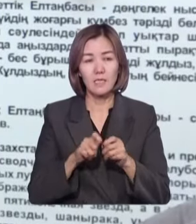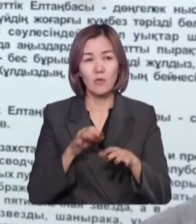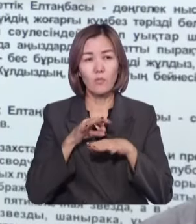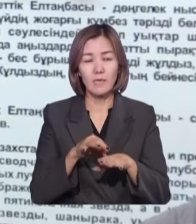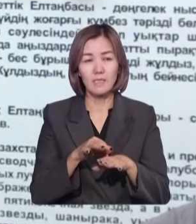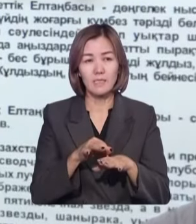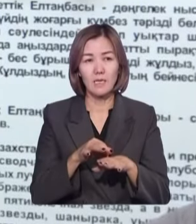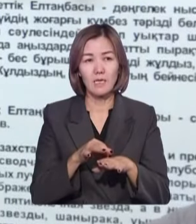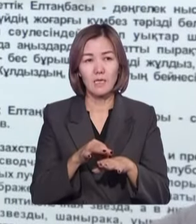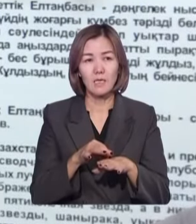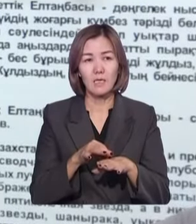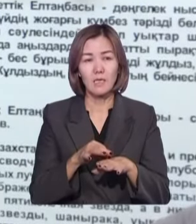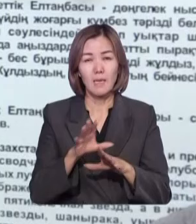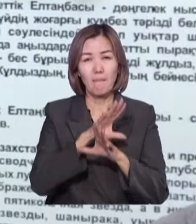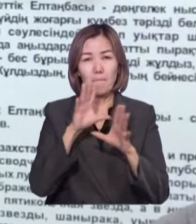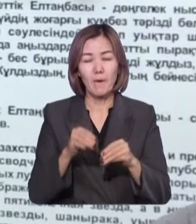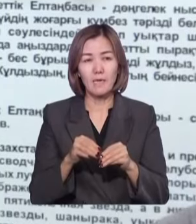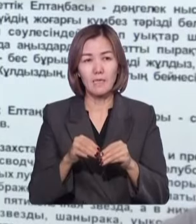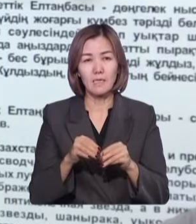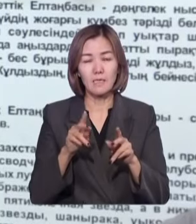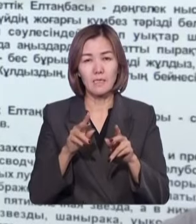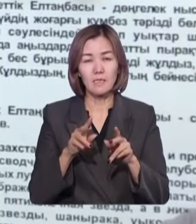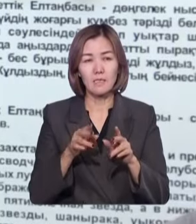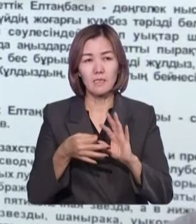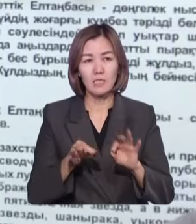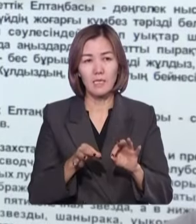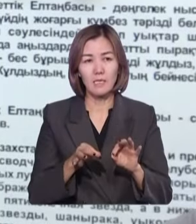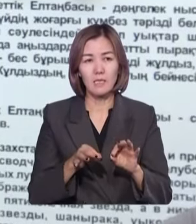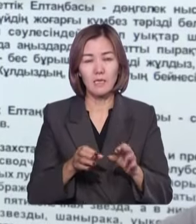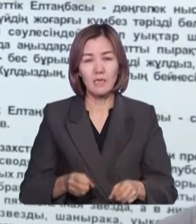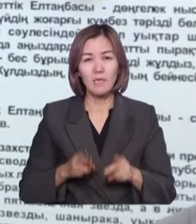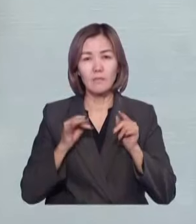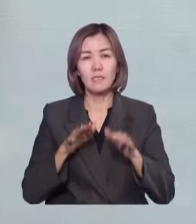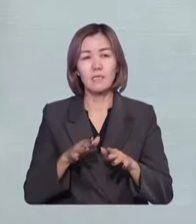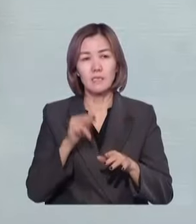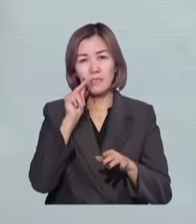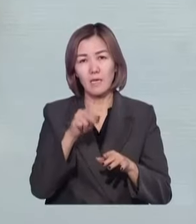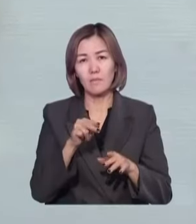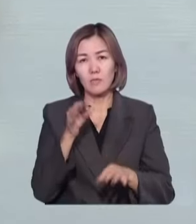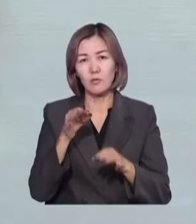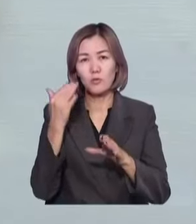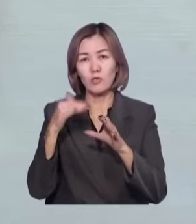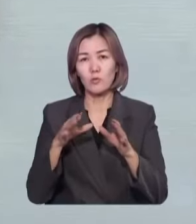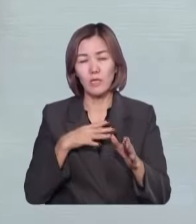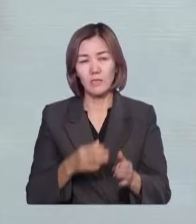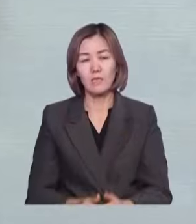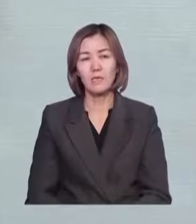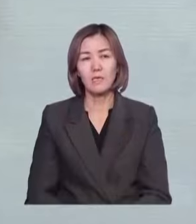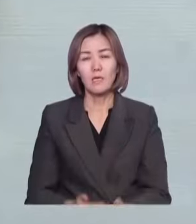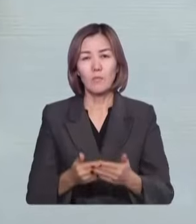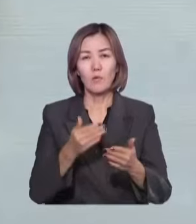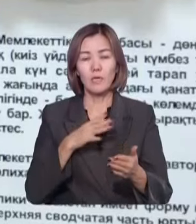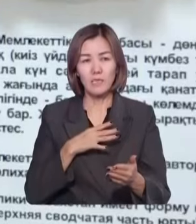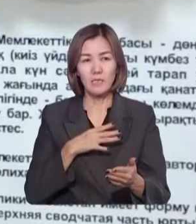барысында заңда көрсетілген барлық тергеу амалдары жүргізіліп, нәтижесімен қылмыстық іс айыптау кісімен сотқа жолданды. Ол бұған